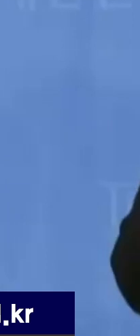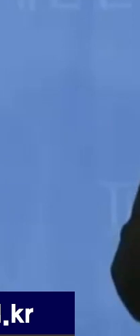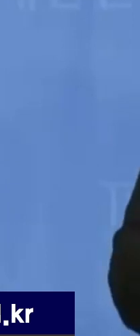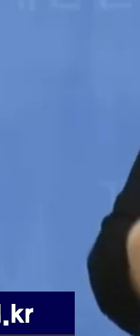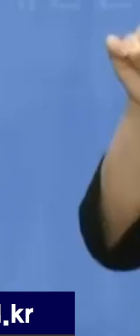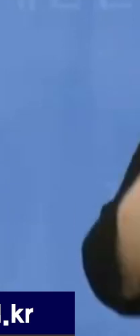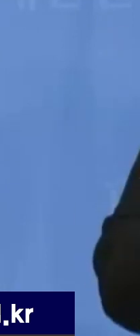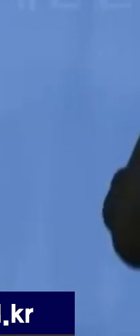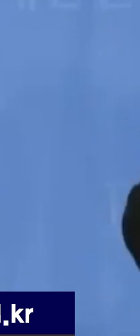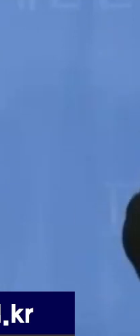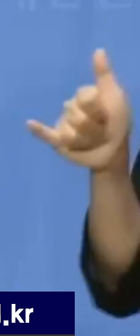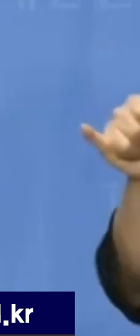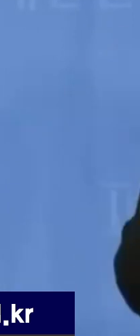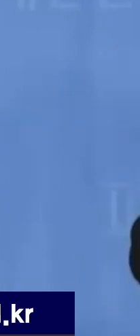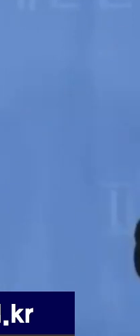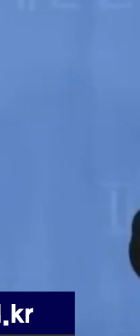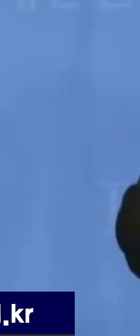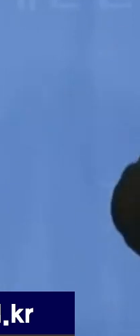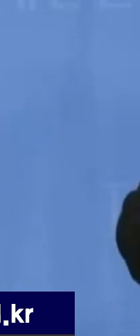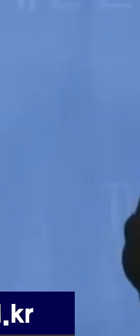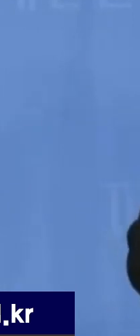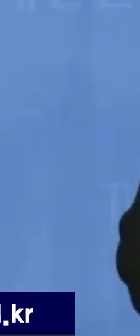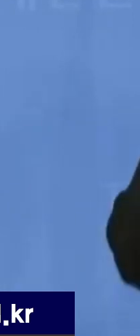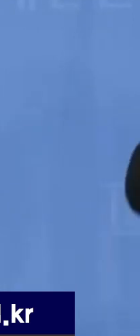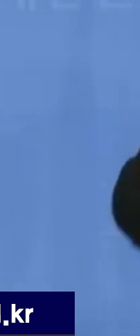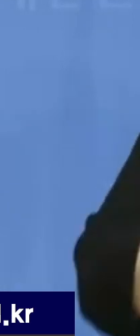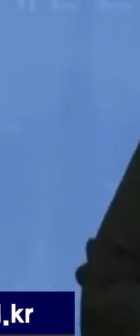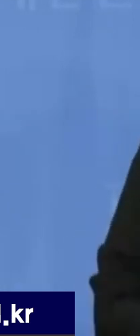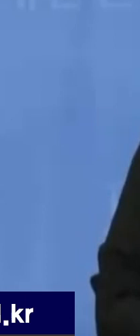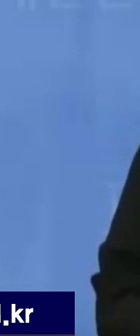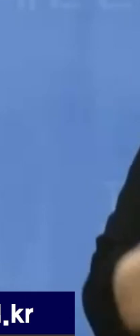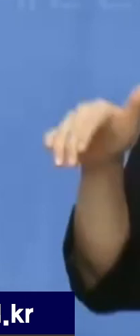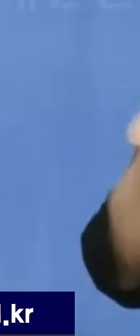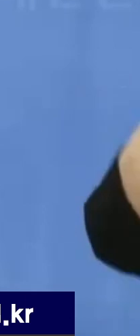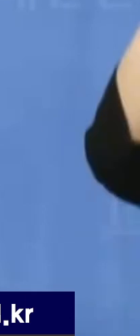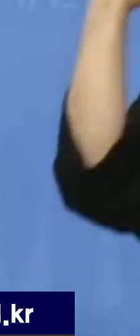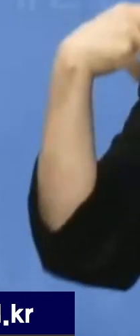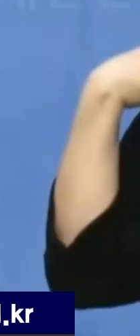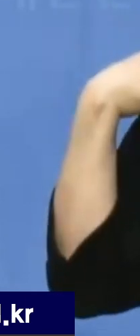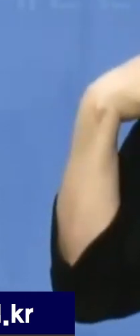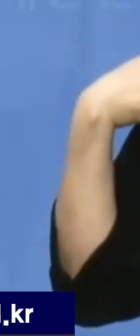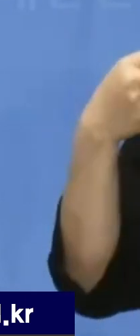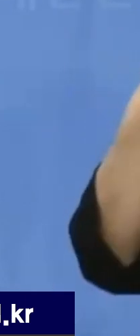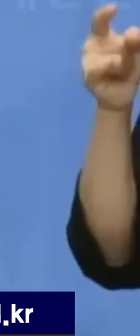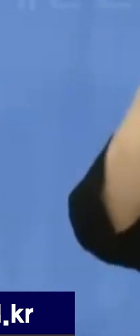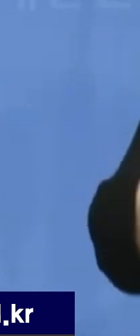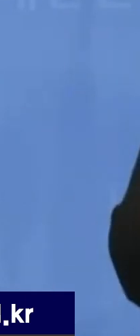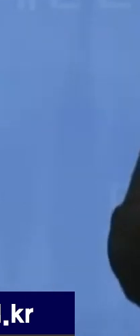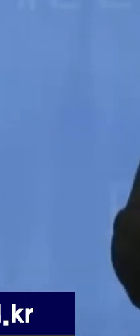상당수 후보자는 이에 대해 직접 사과했다. 이후 문재인 정부는 기존 5대